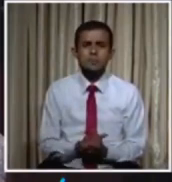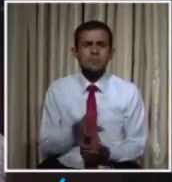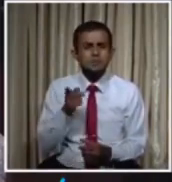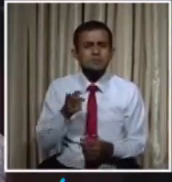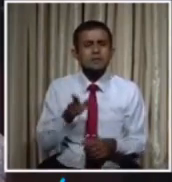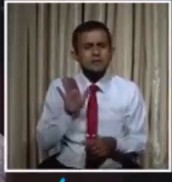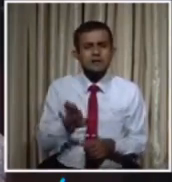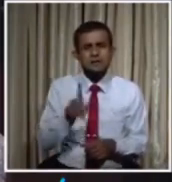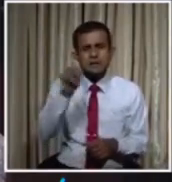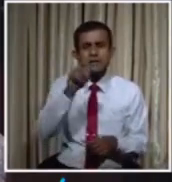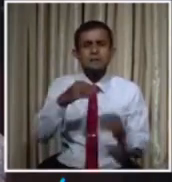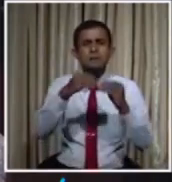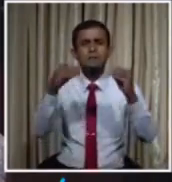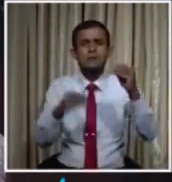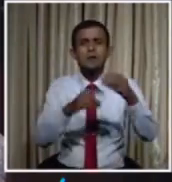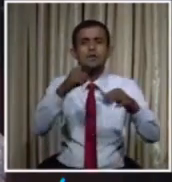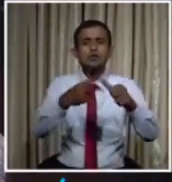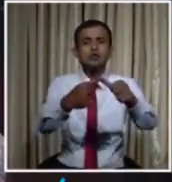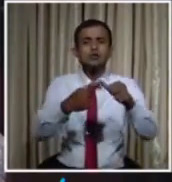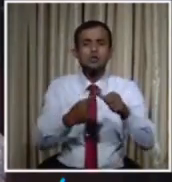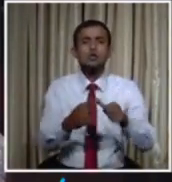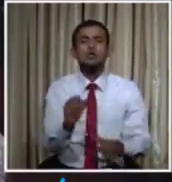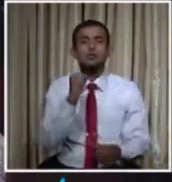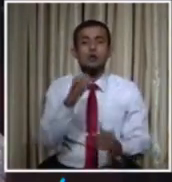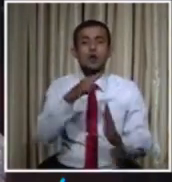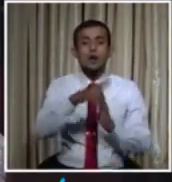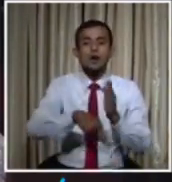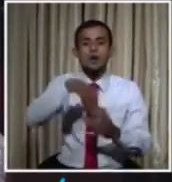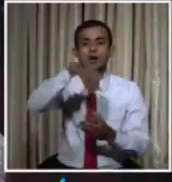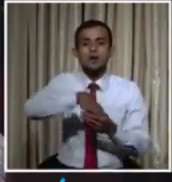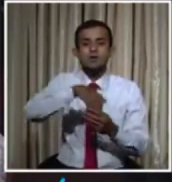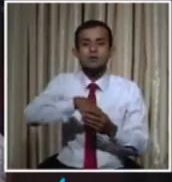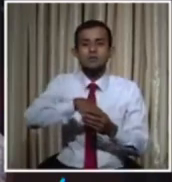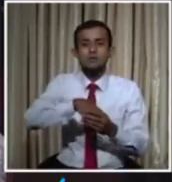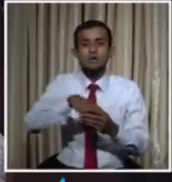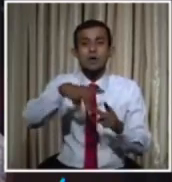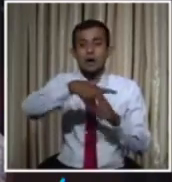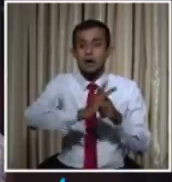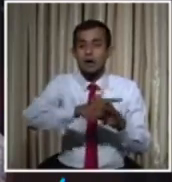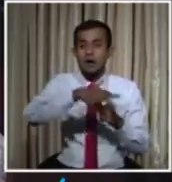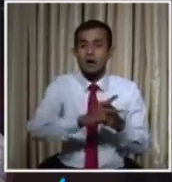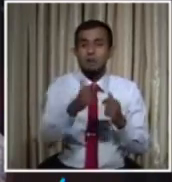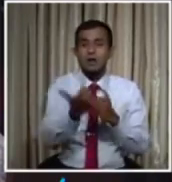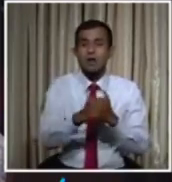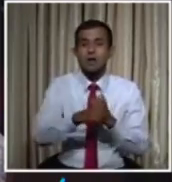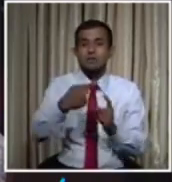තිබෙන එකම විකල්පය තමයි රට තුල කාර්මික නිෂ්පාදන